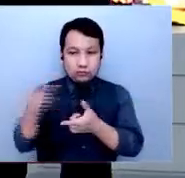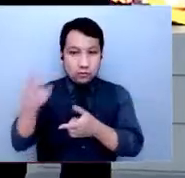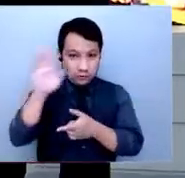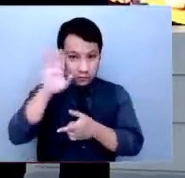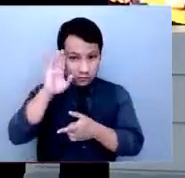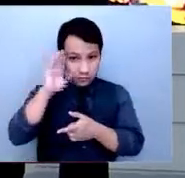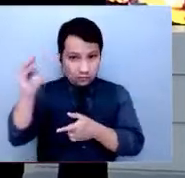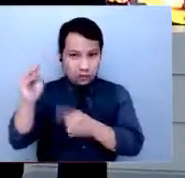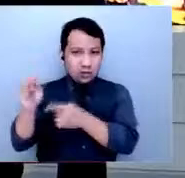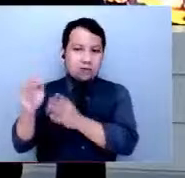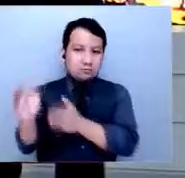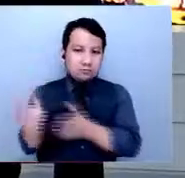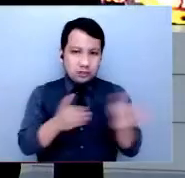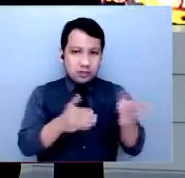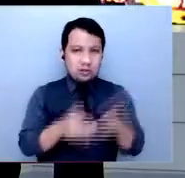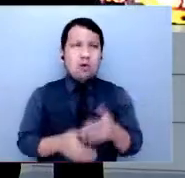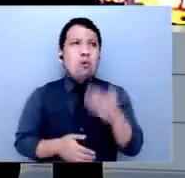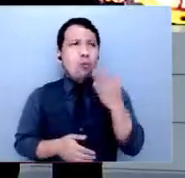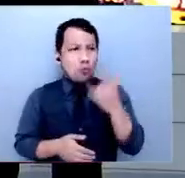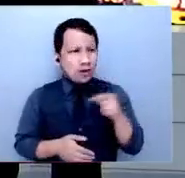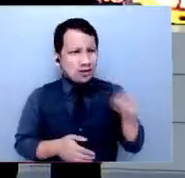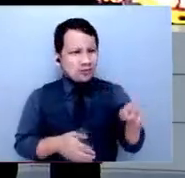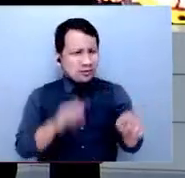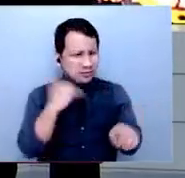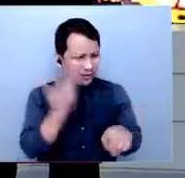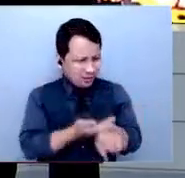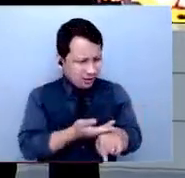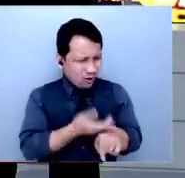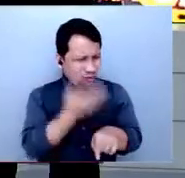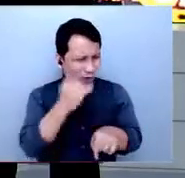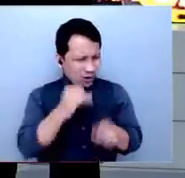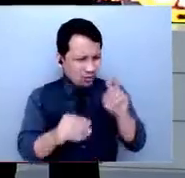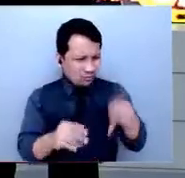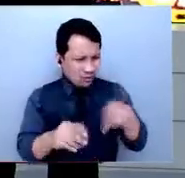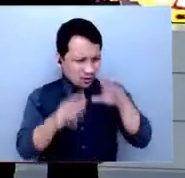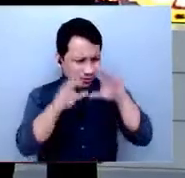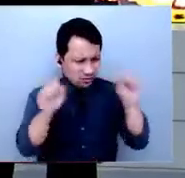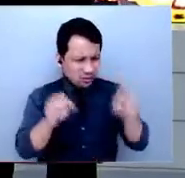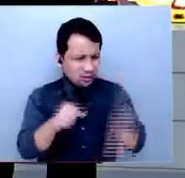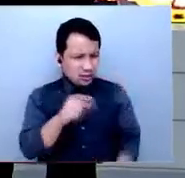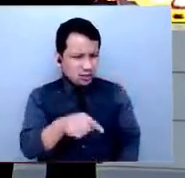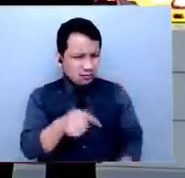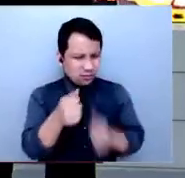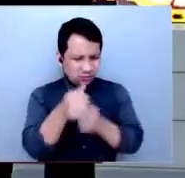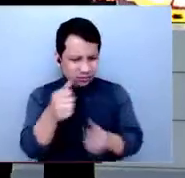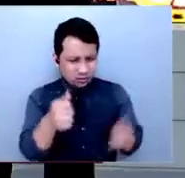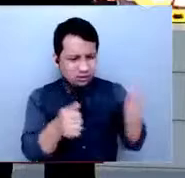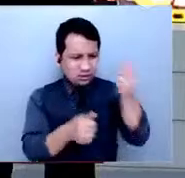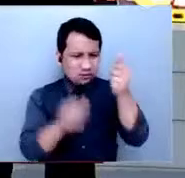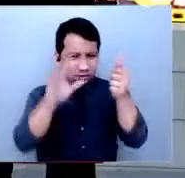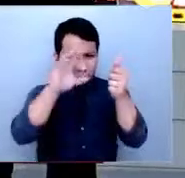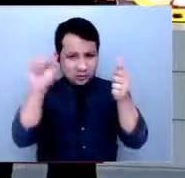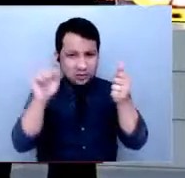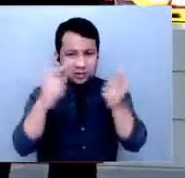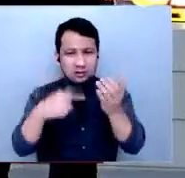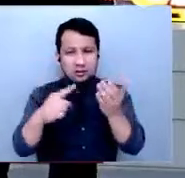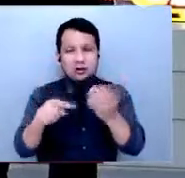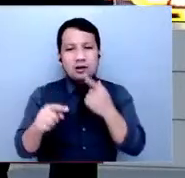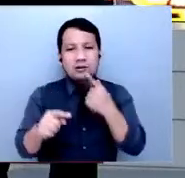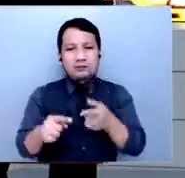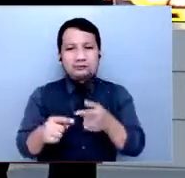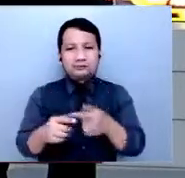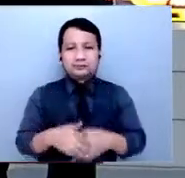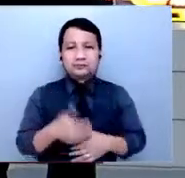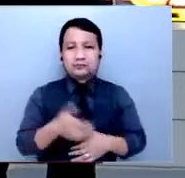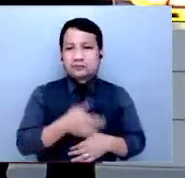ito. Bakit daw ang kanyang anak ang magbibise gayong si Sara ang lamang sa mga presidential surveys? Ang paramdam tuloy